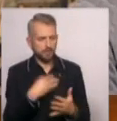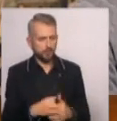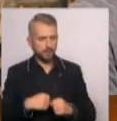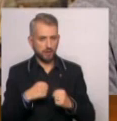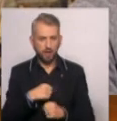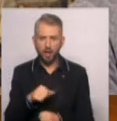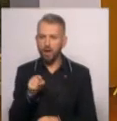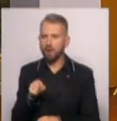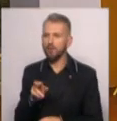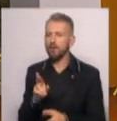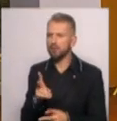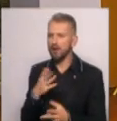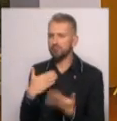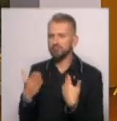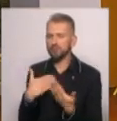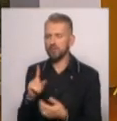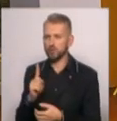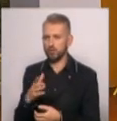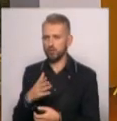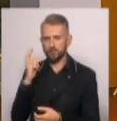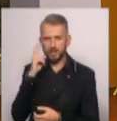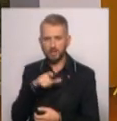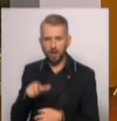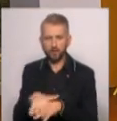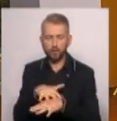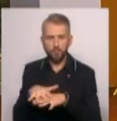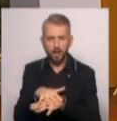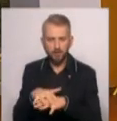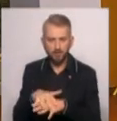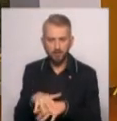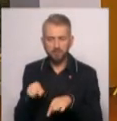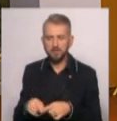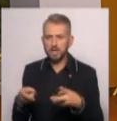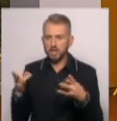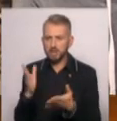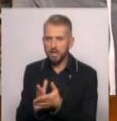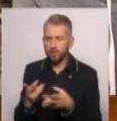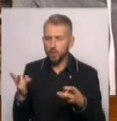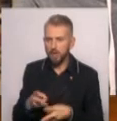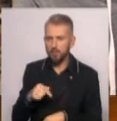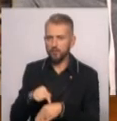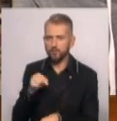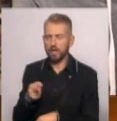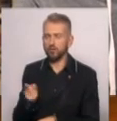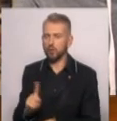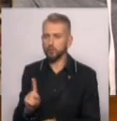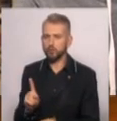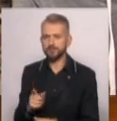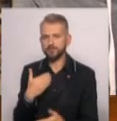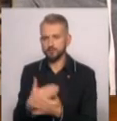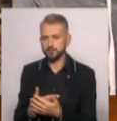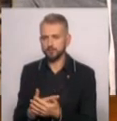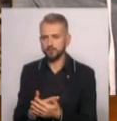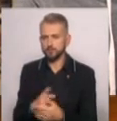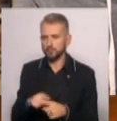є відчуття того, що у нас от у Кияну, громади столичної, є потреба в цьому і є відчуття того, що от уже зараз